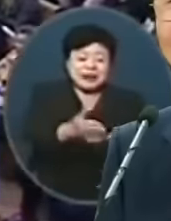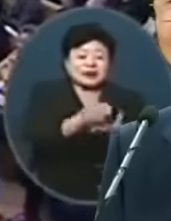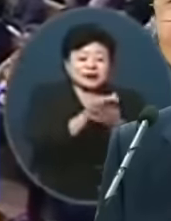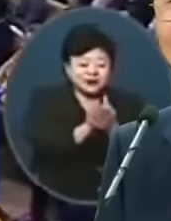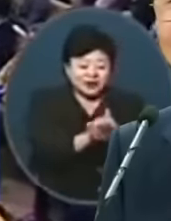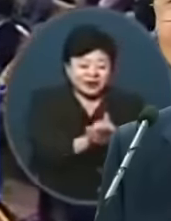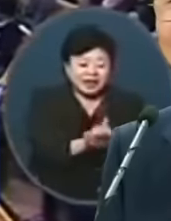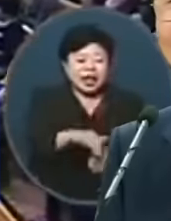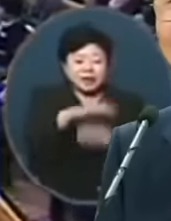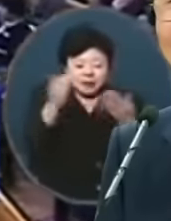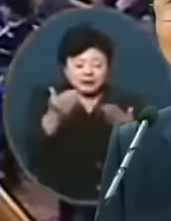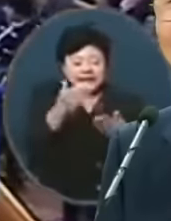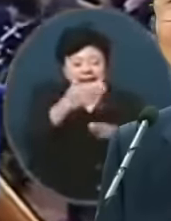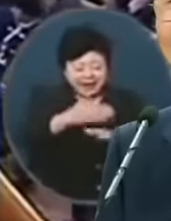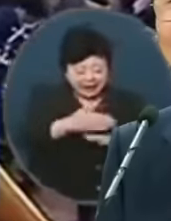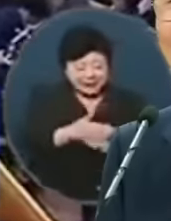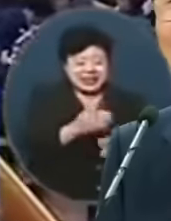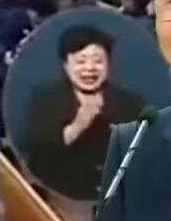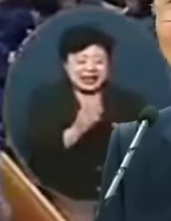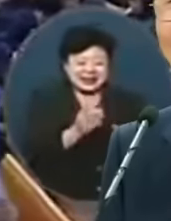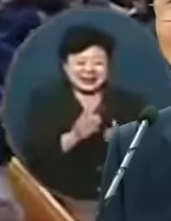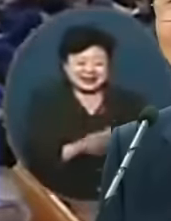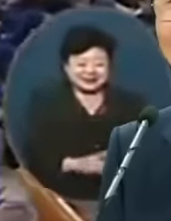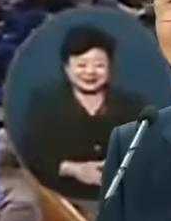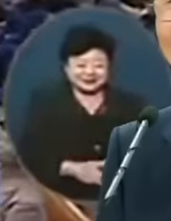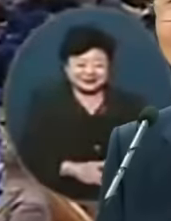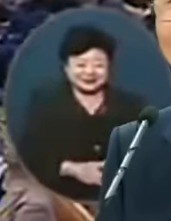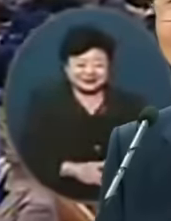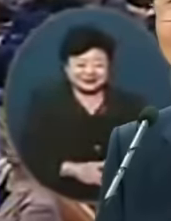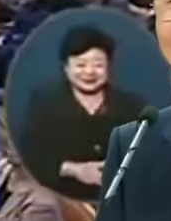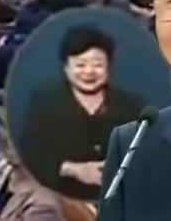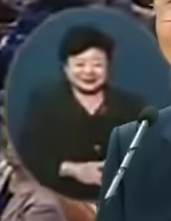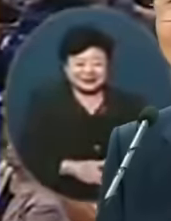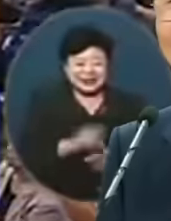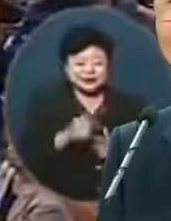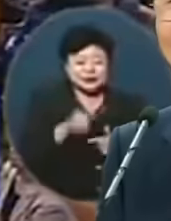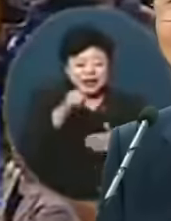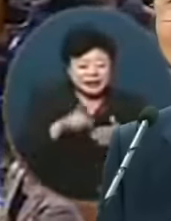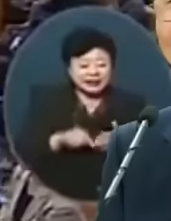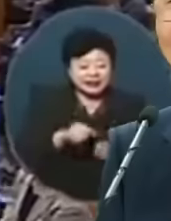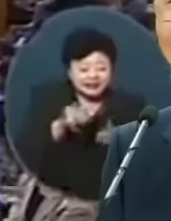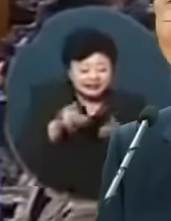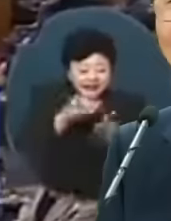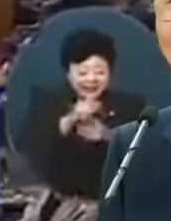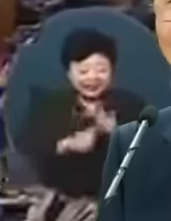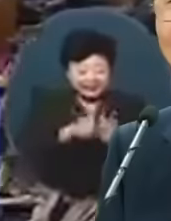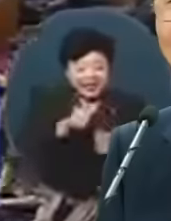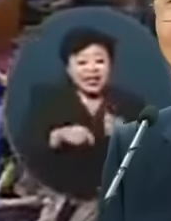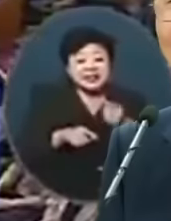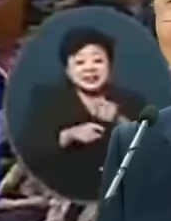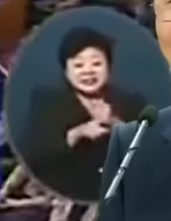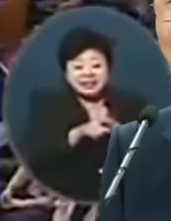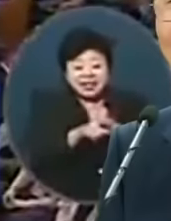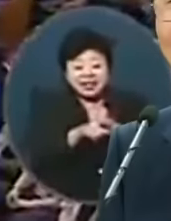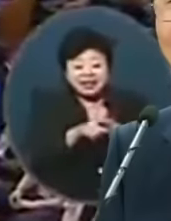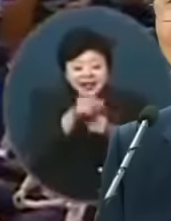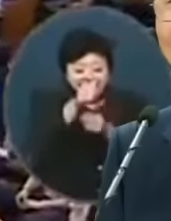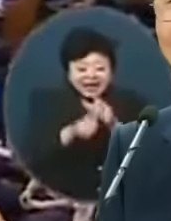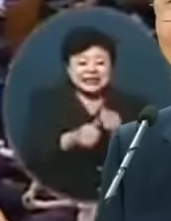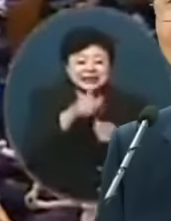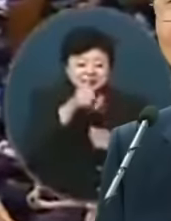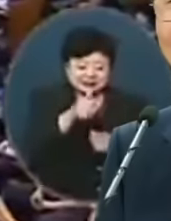쉬지 말고 기도하라. 범사에 감사하라. 이것이 그리스도 예수 안에서 너희를 향하신 하나님의 뜻이니라.